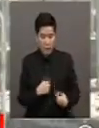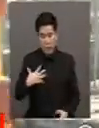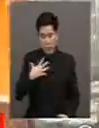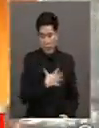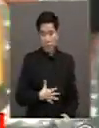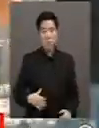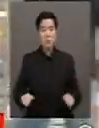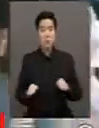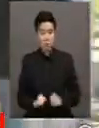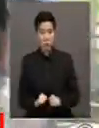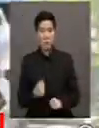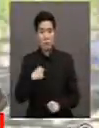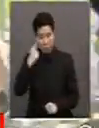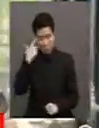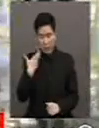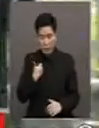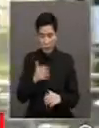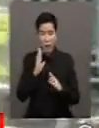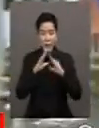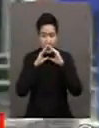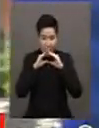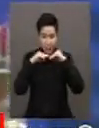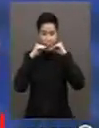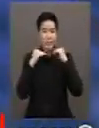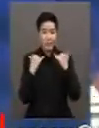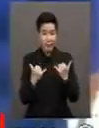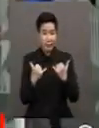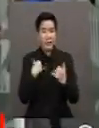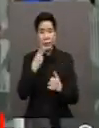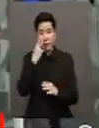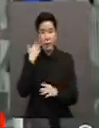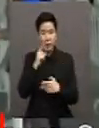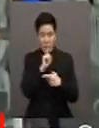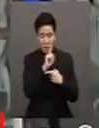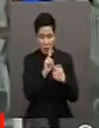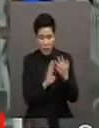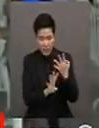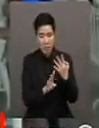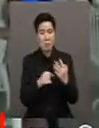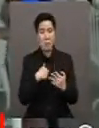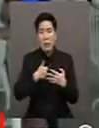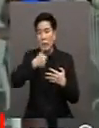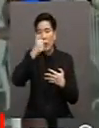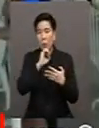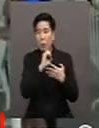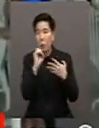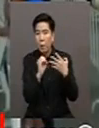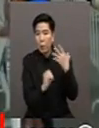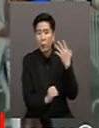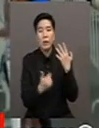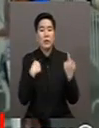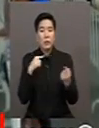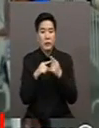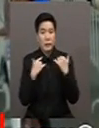ากเพื่อหวังจะทำให้แฟนบอลชาวไทยกลับมายิ้มได้อีกครั้งหนึ่งหลัง4นัดที่ผ่านมานั้นเรายังไม่สามารถเก็บคะแนนได้เลยนะครับและนัด